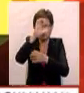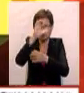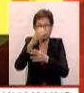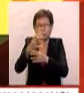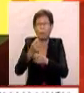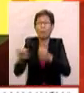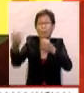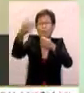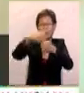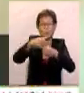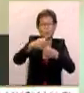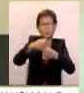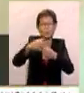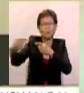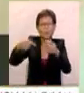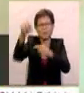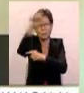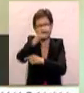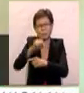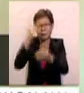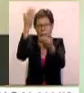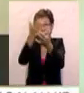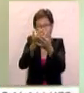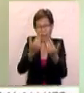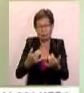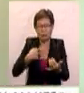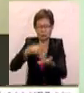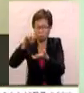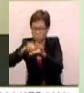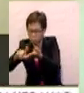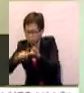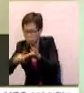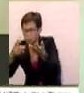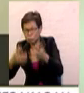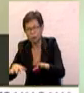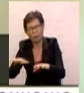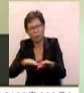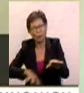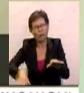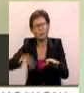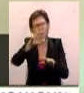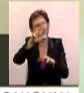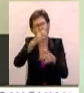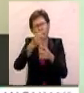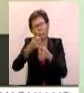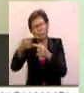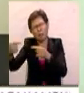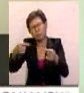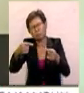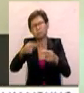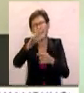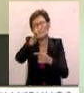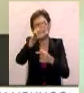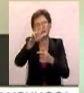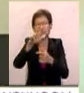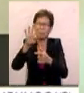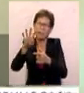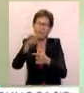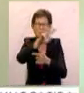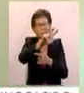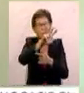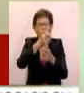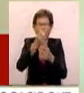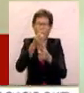depan. Alhamdulillah, sekarang ini kita dah go through lebih kurang dalam 3-4 perlawanan persahabatan dan